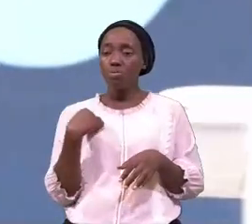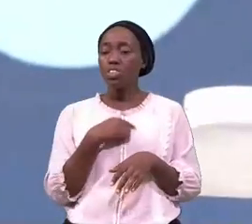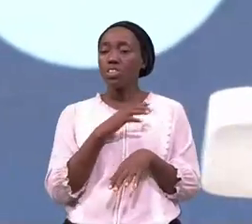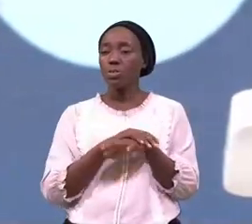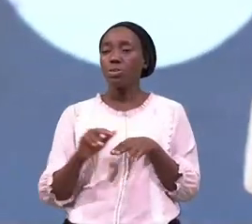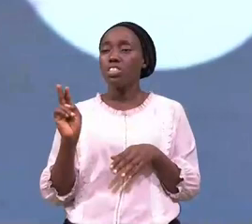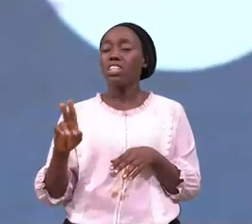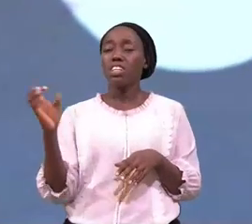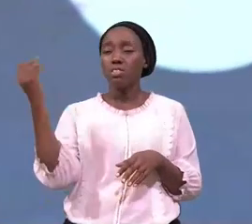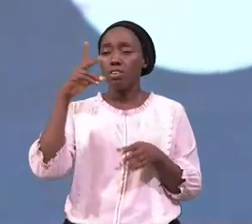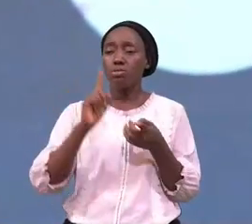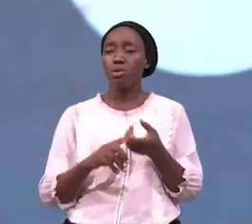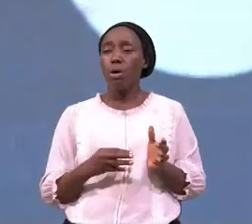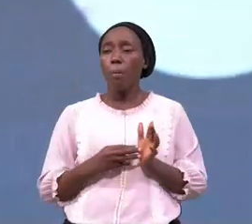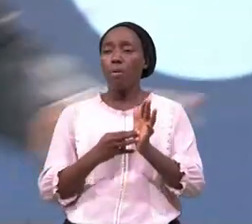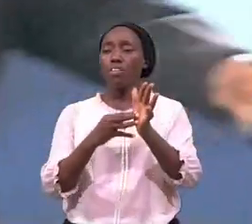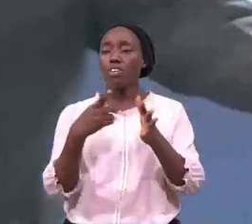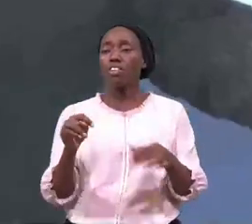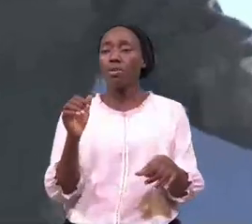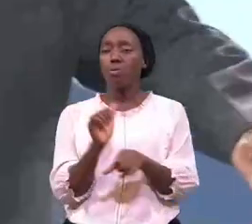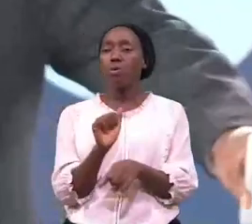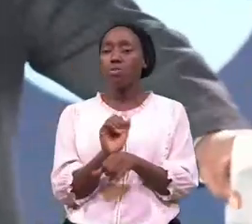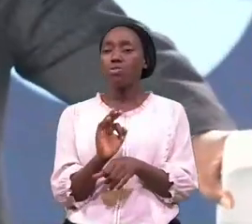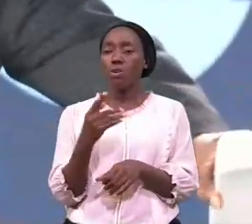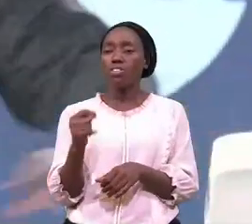Nous n'avons pas besoin de la grâce pour manifester les œuvres de la chair.